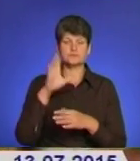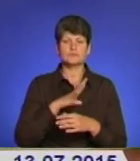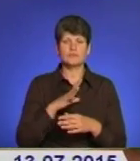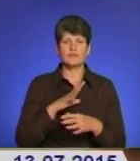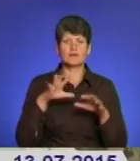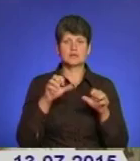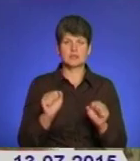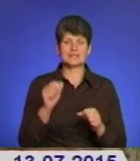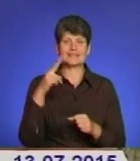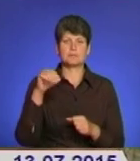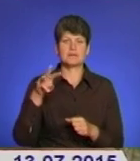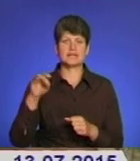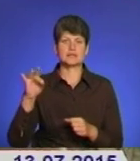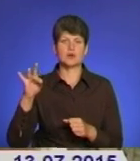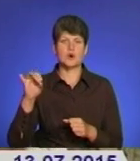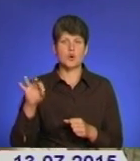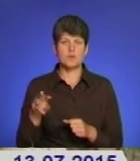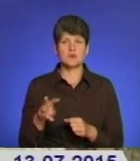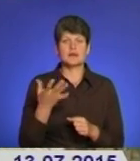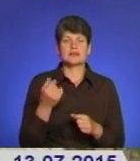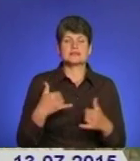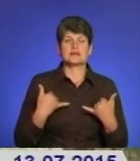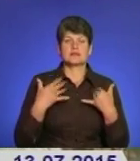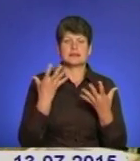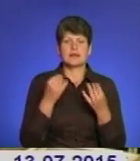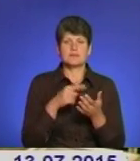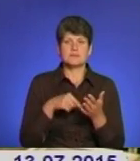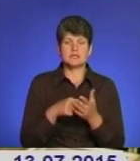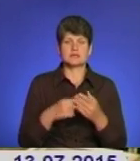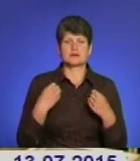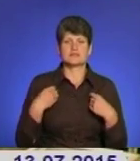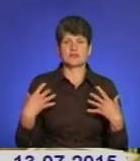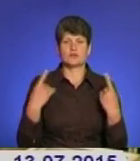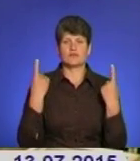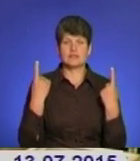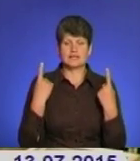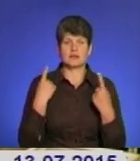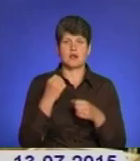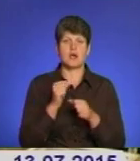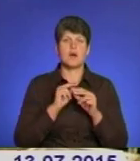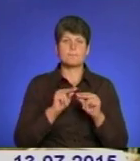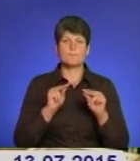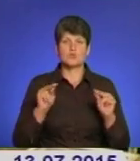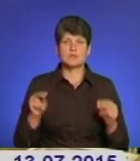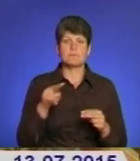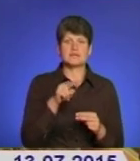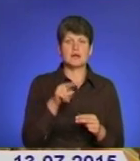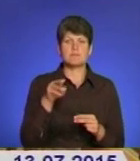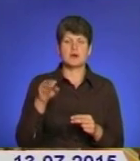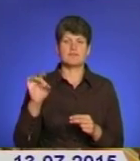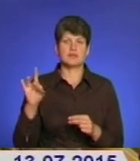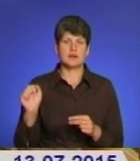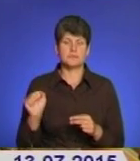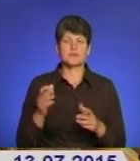Теодором, божественне благословення з праздником, Днем міста, святом величних апостолів Петра і Павла. Миряни мали можливість